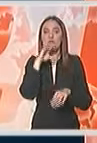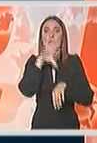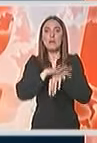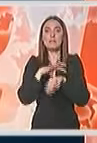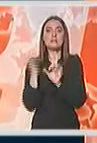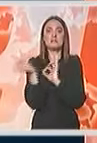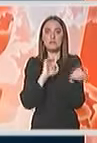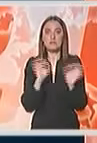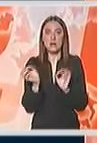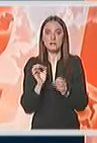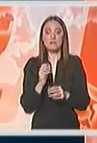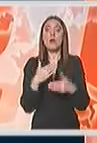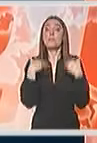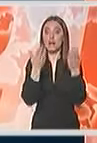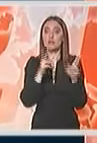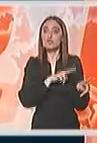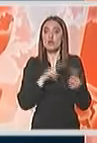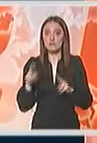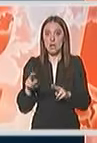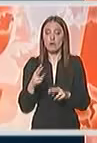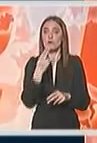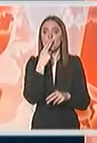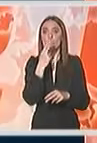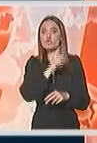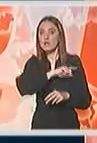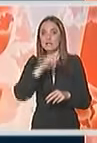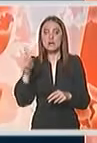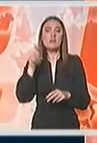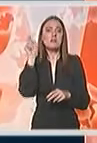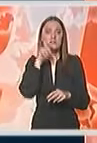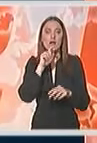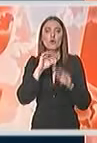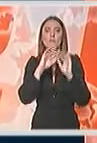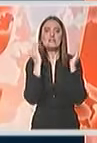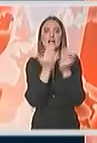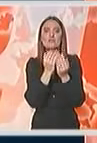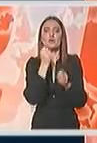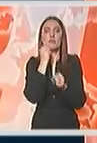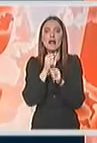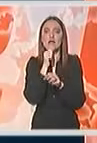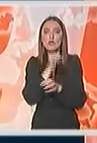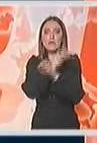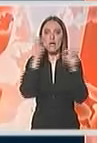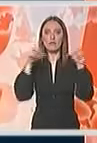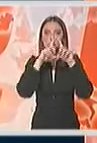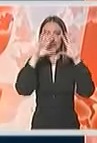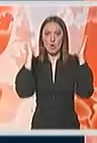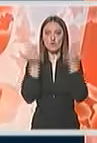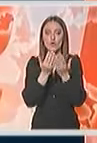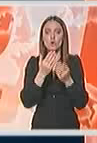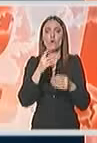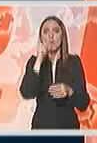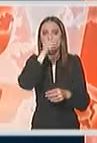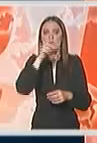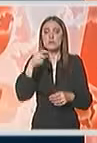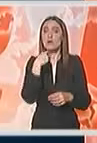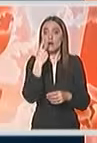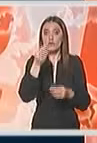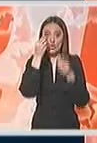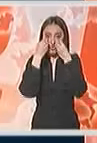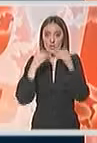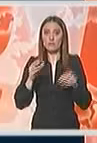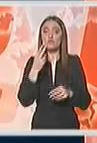medicinskim sredstvima. Predloženi zakon pušenje zabranjuje u svakom zatvorenom radnom i javnom prostoru. Poslanici su ukazivali na